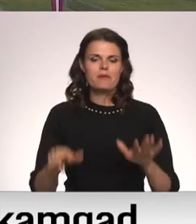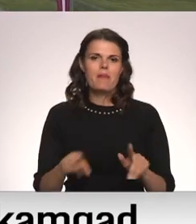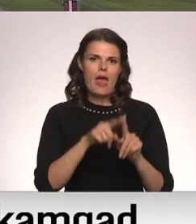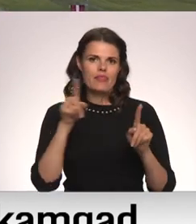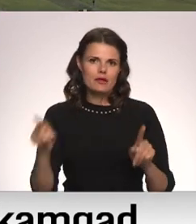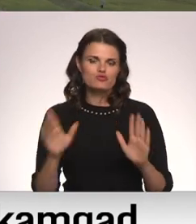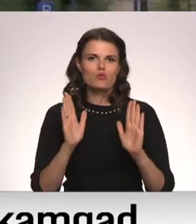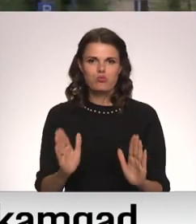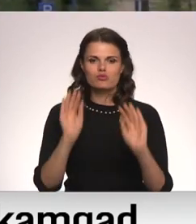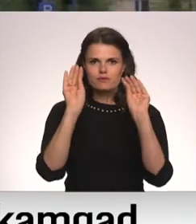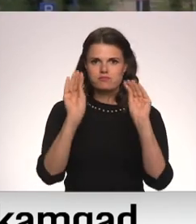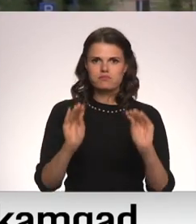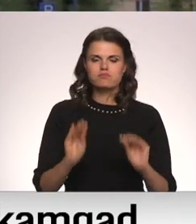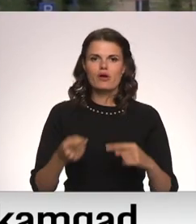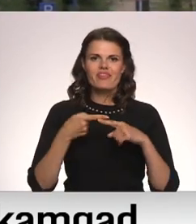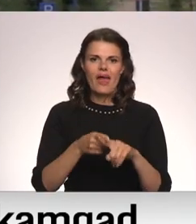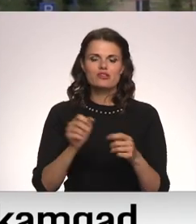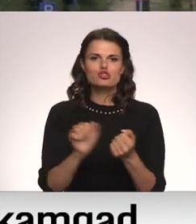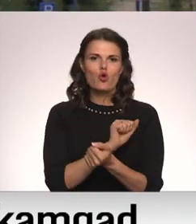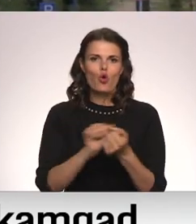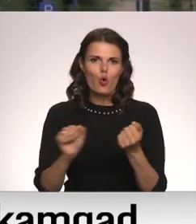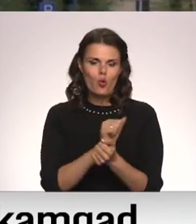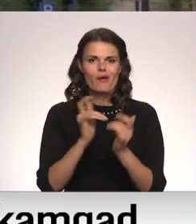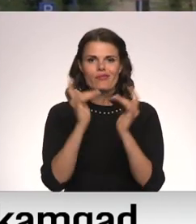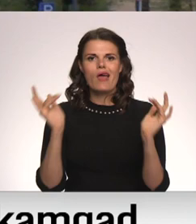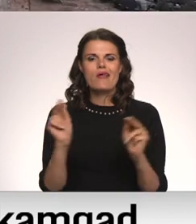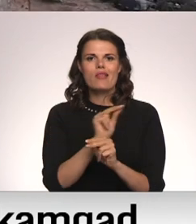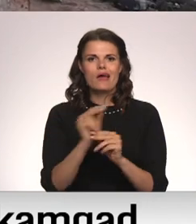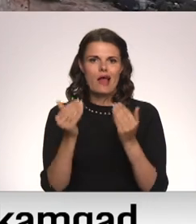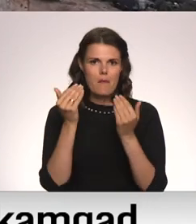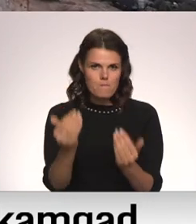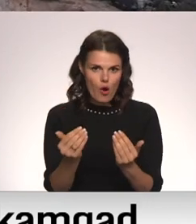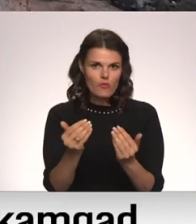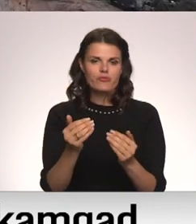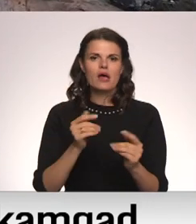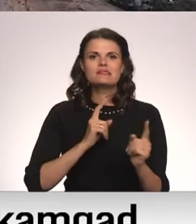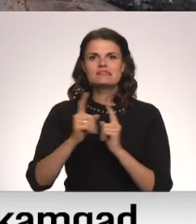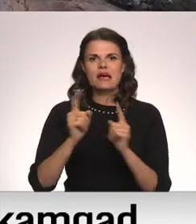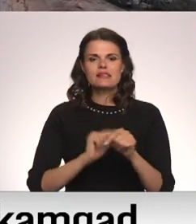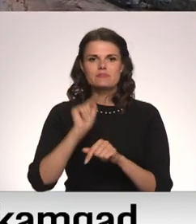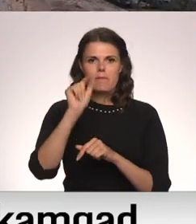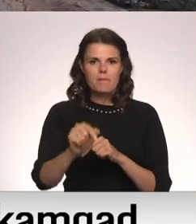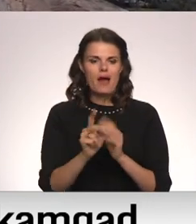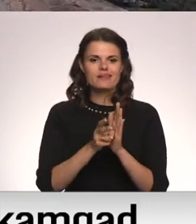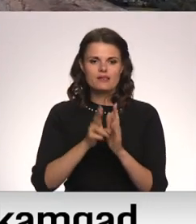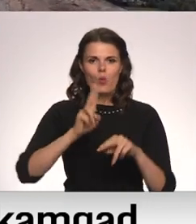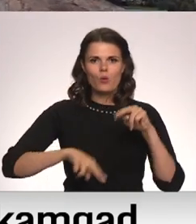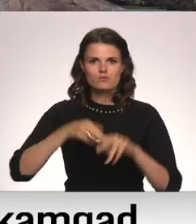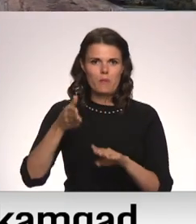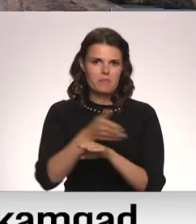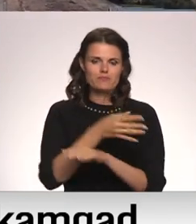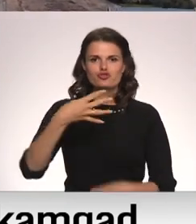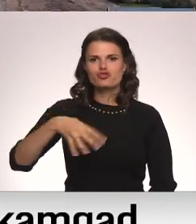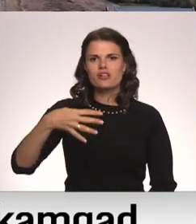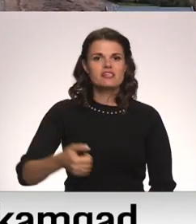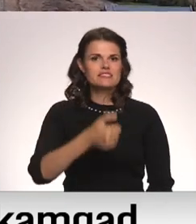tiks izstrādāts tehniskā dokumentācija tilta remontdarbu veikšanai. Satiksmes pārvads pār dzelzceļu uzbūvēts pirms aptuveni